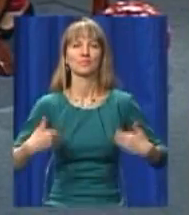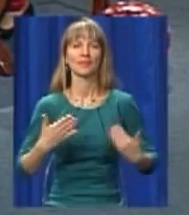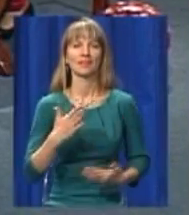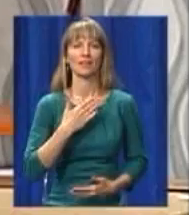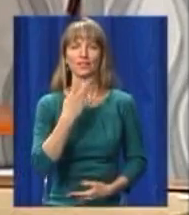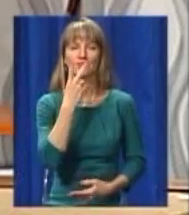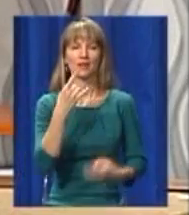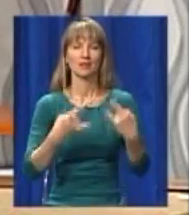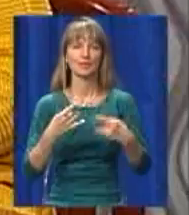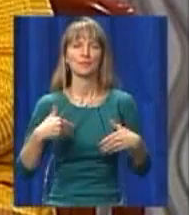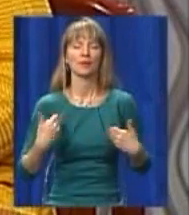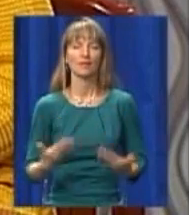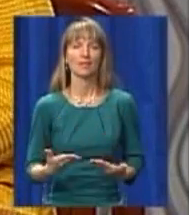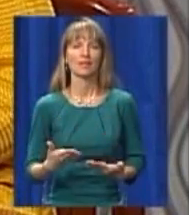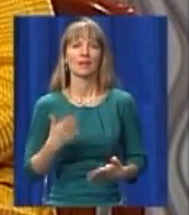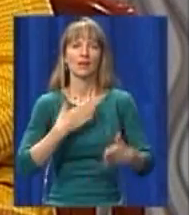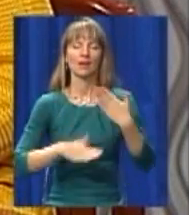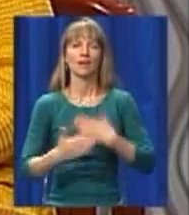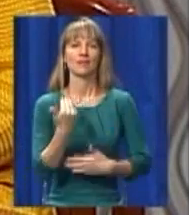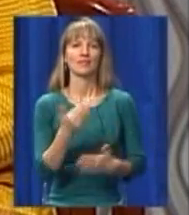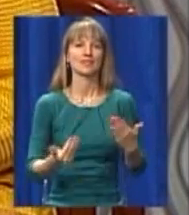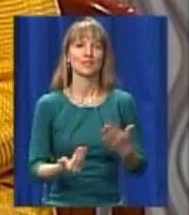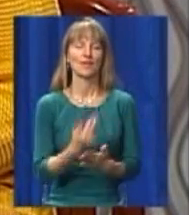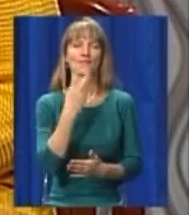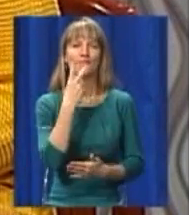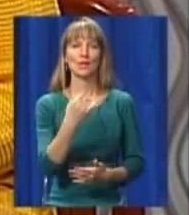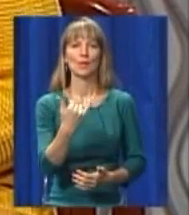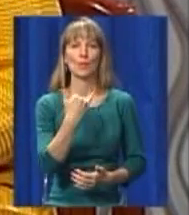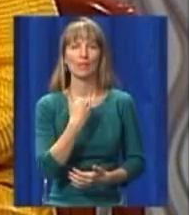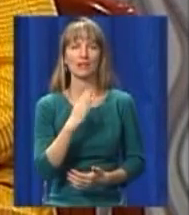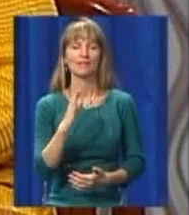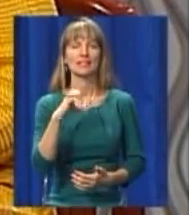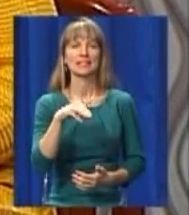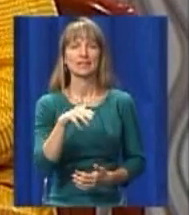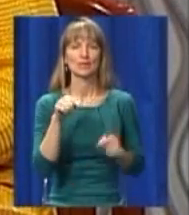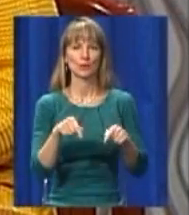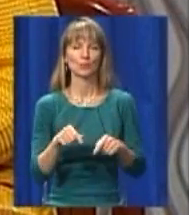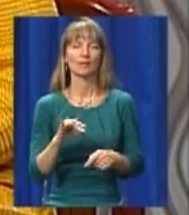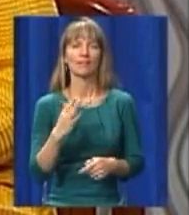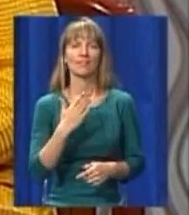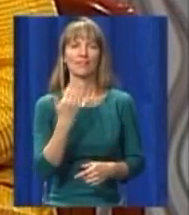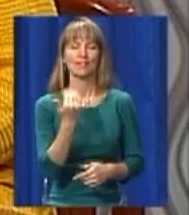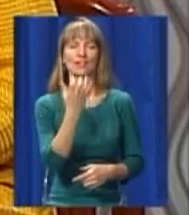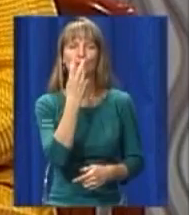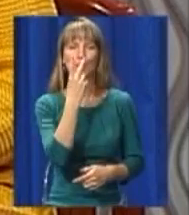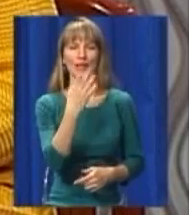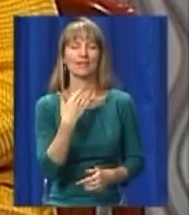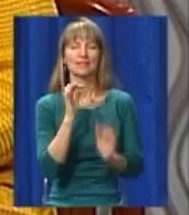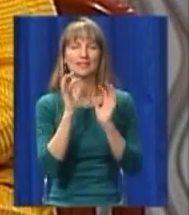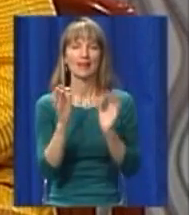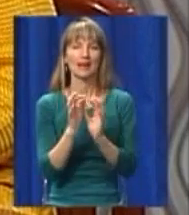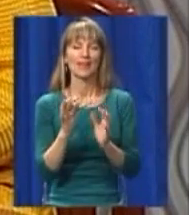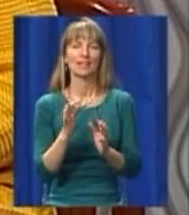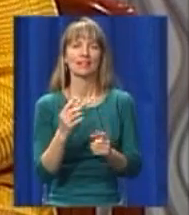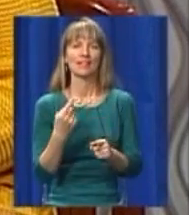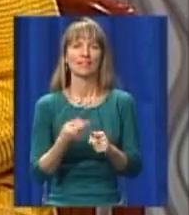Привіт, наші телеглядачі! Привіт! Раді вас знову бачити у нас тут в студії, а ваші теплі погляди нас зігрівають у